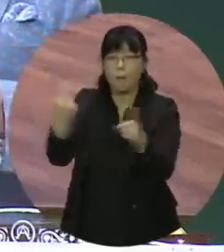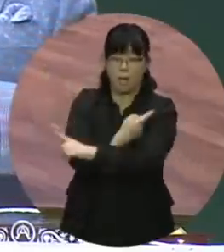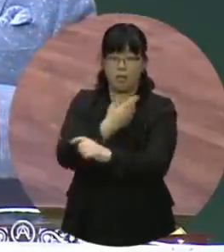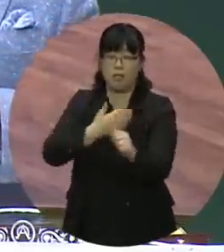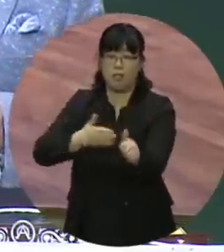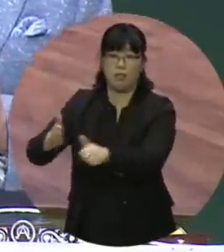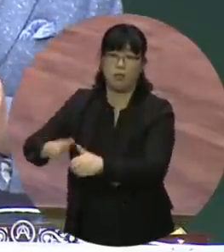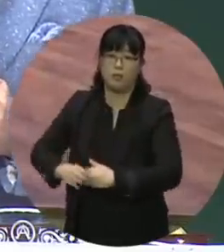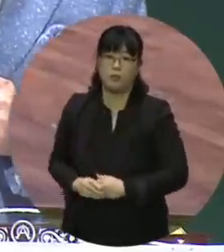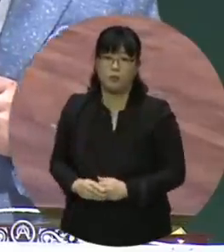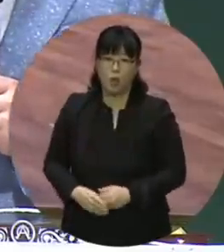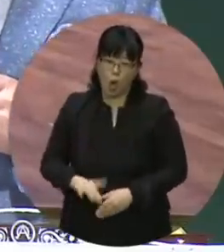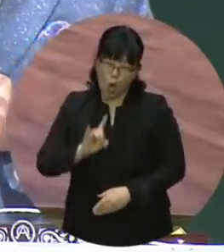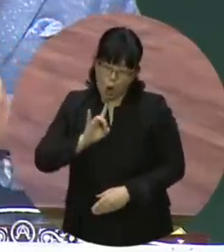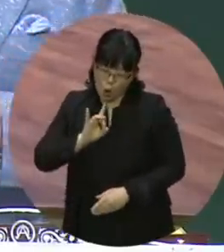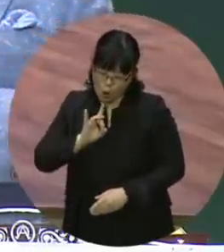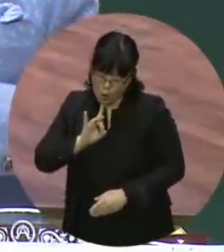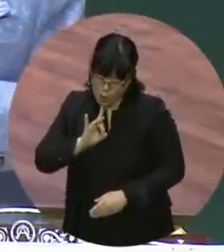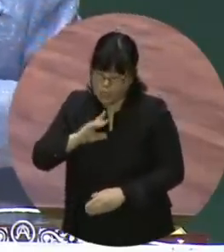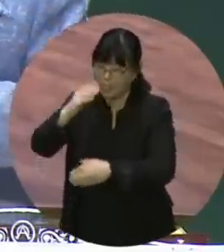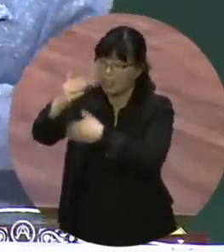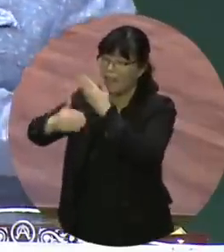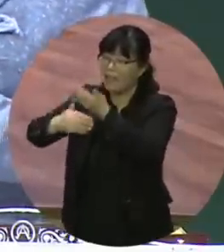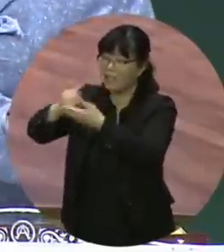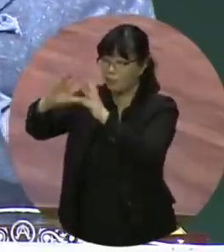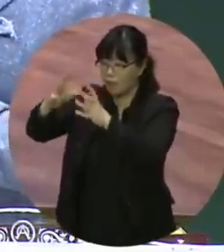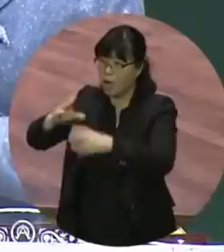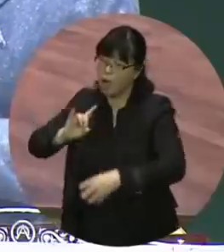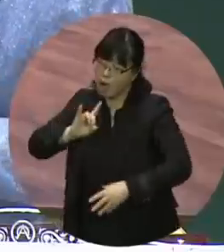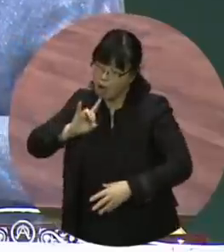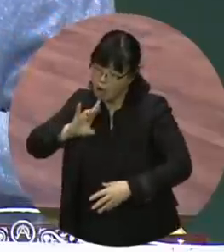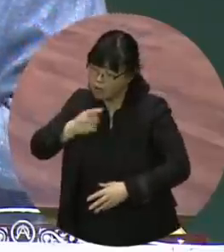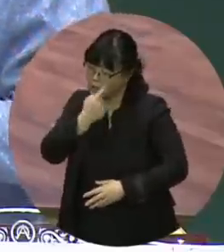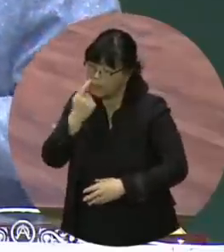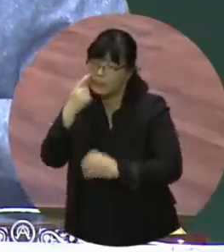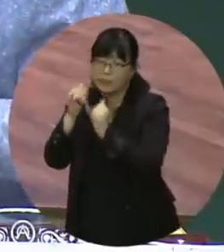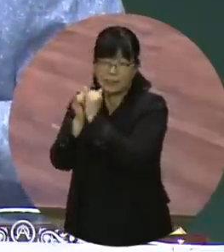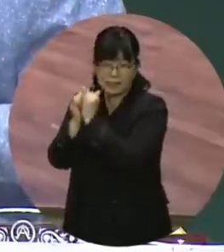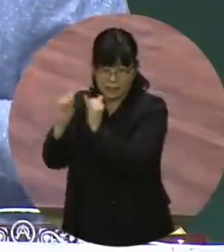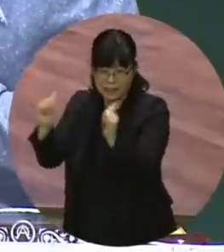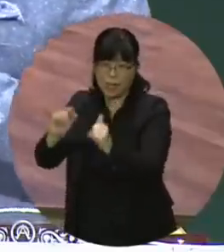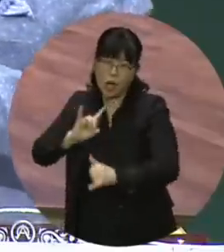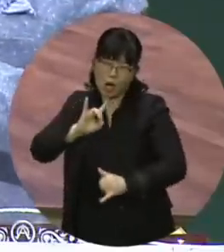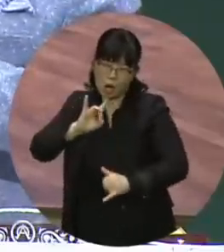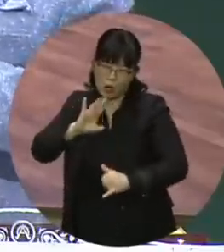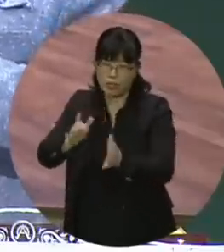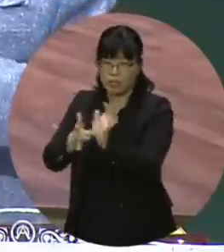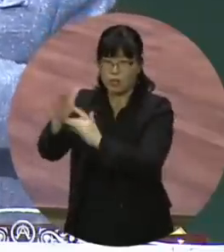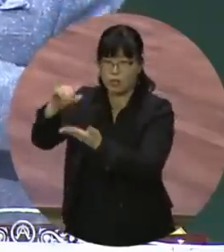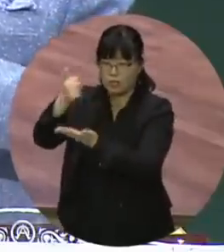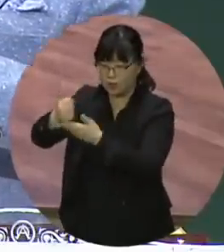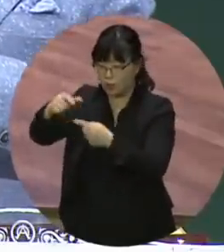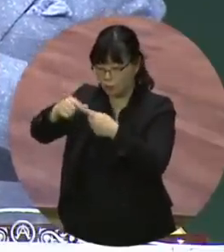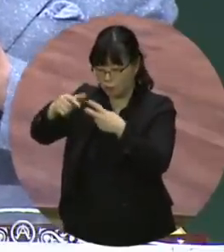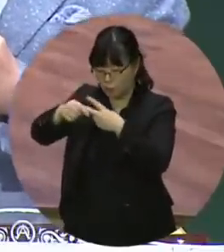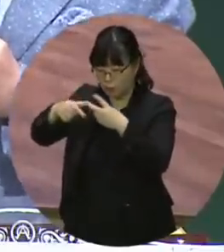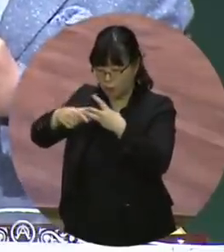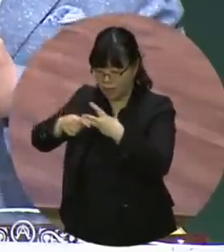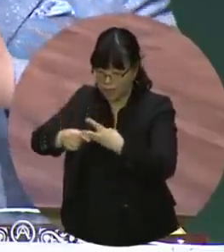권능, 오직 정인, 이 언약이 항상 내게 또다시 각인뿌리 체질되어야 돼요.